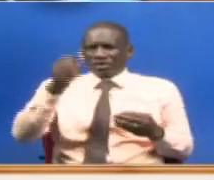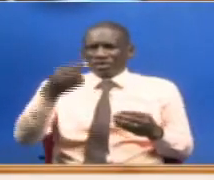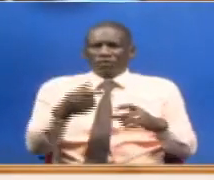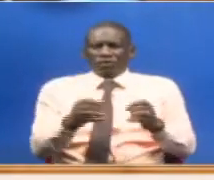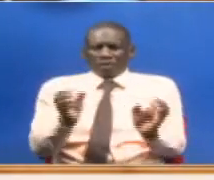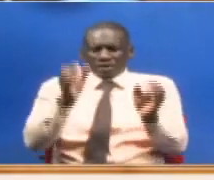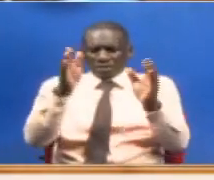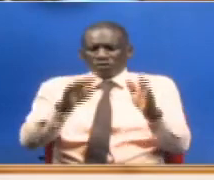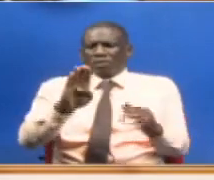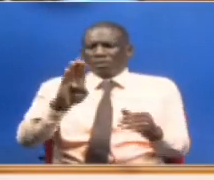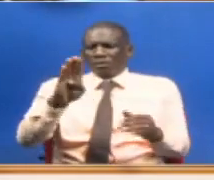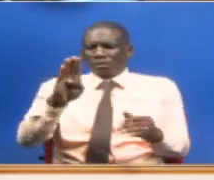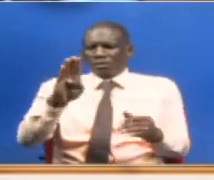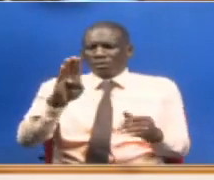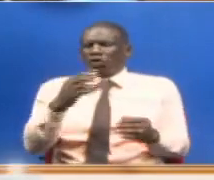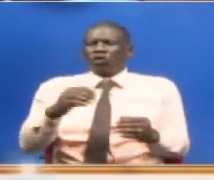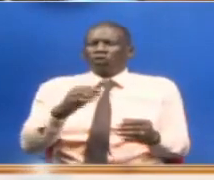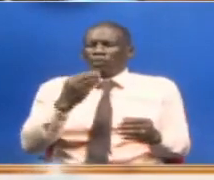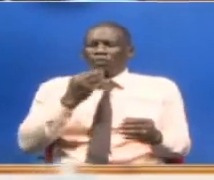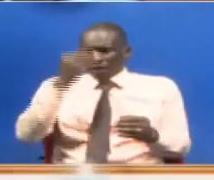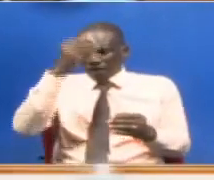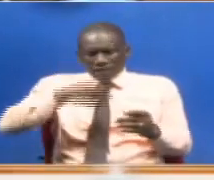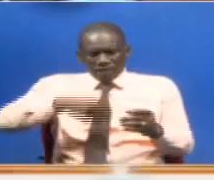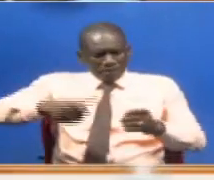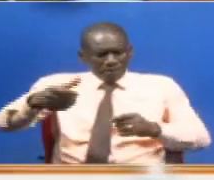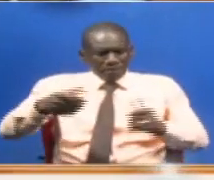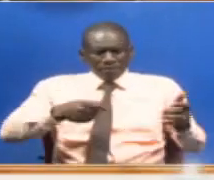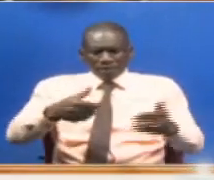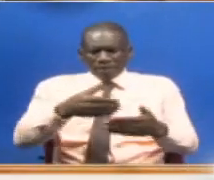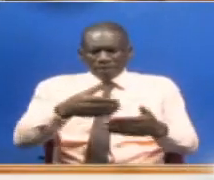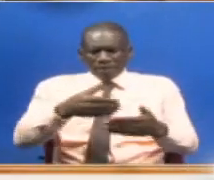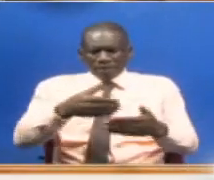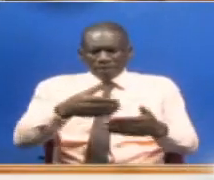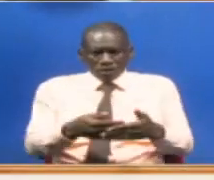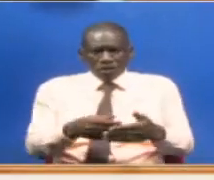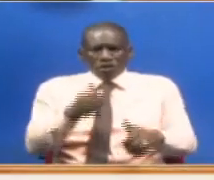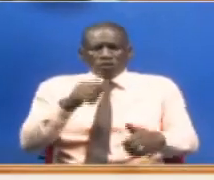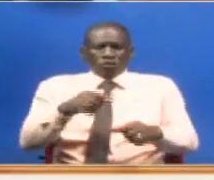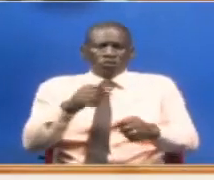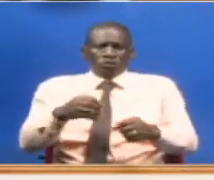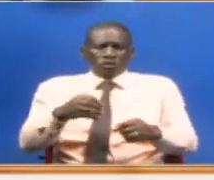amb munka uz haram waele